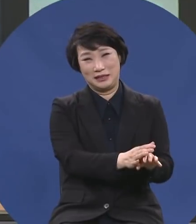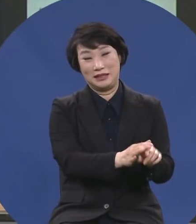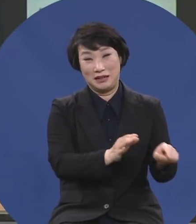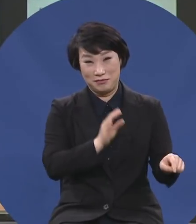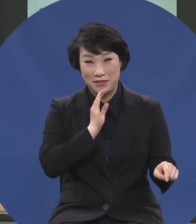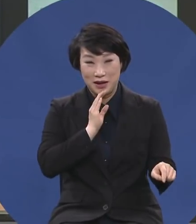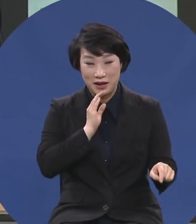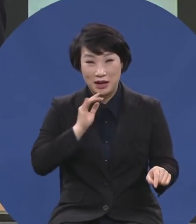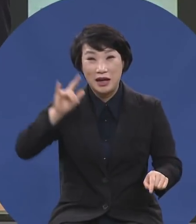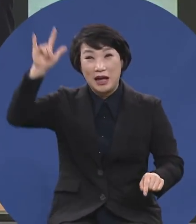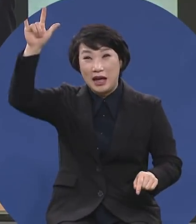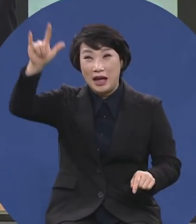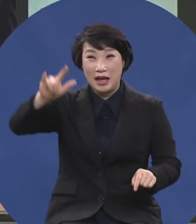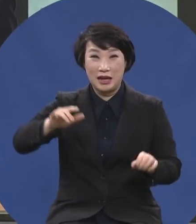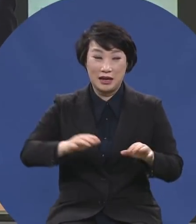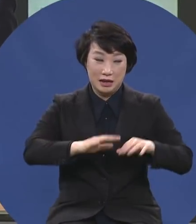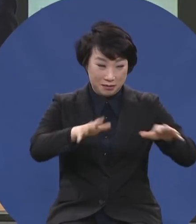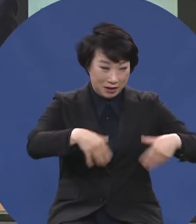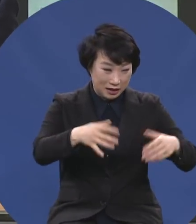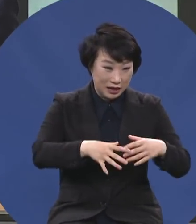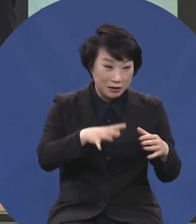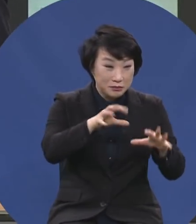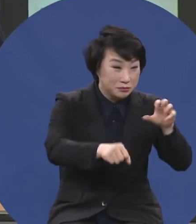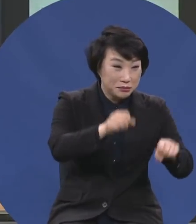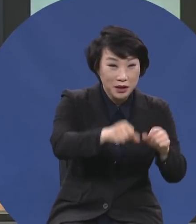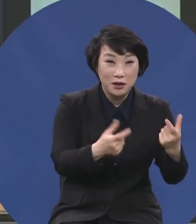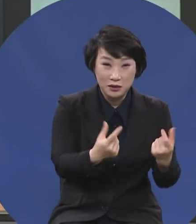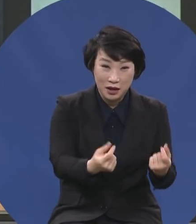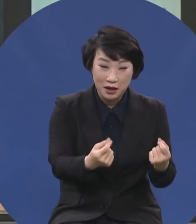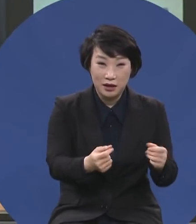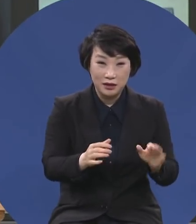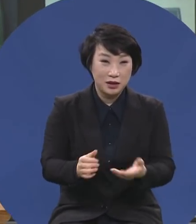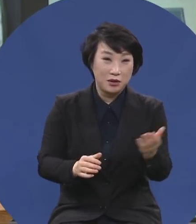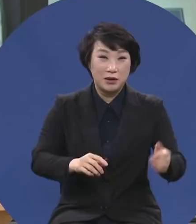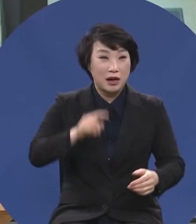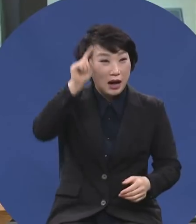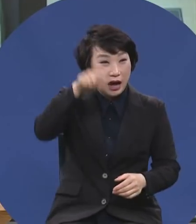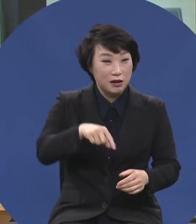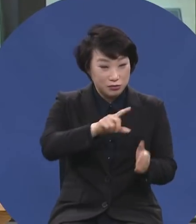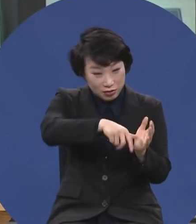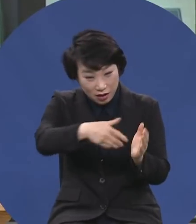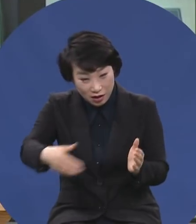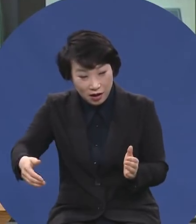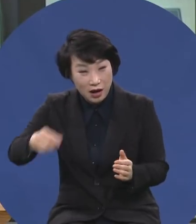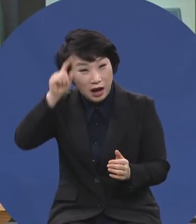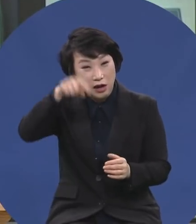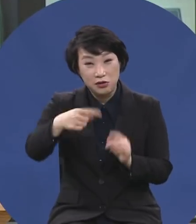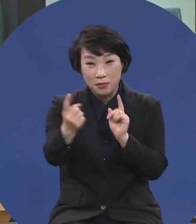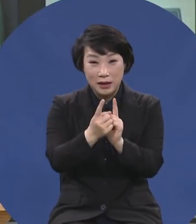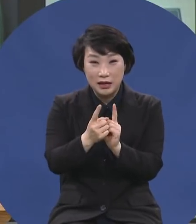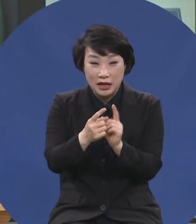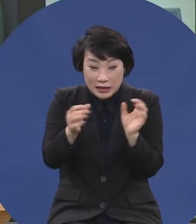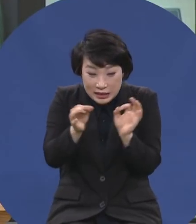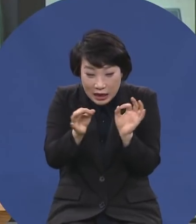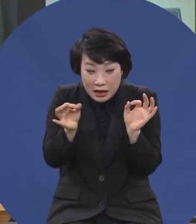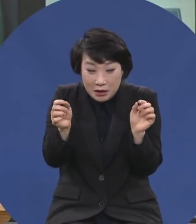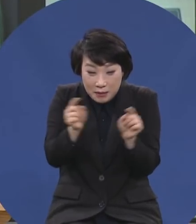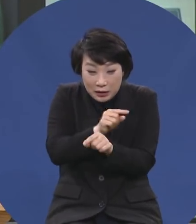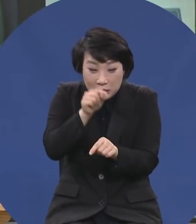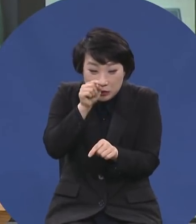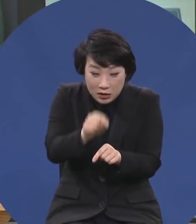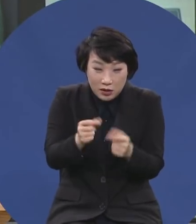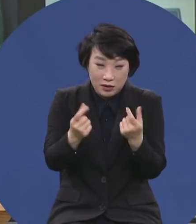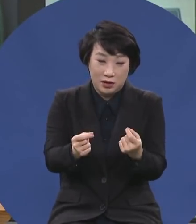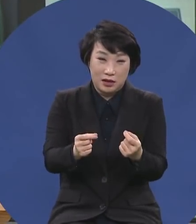해 아래서 바람 잡는 것 같다고 말했으며 하루가 지나고 하루를 만나는 경점 같은 것이라고 말했으며